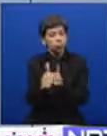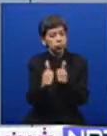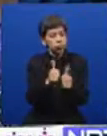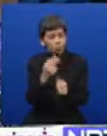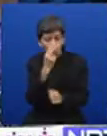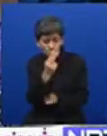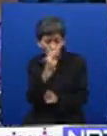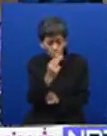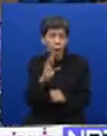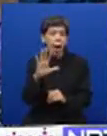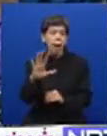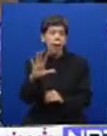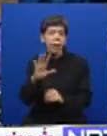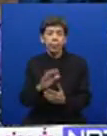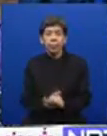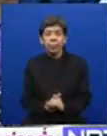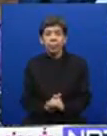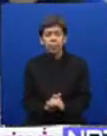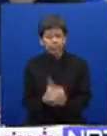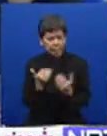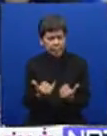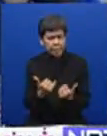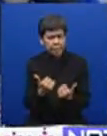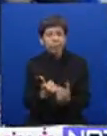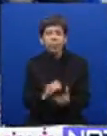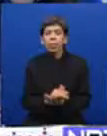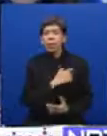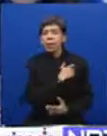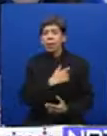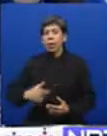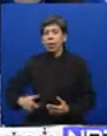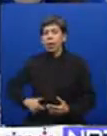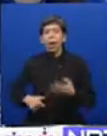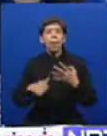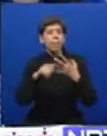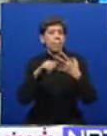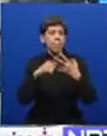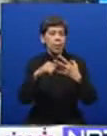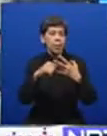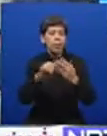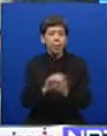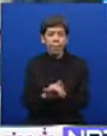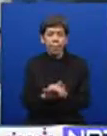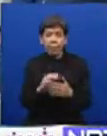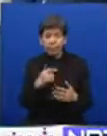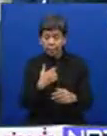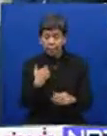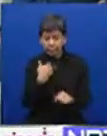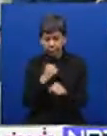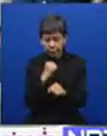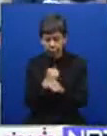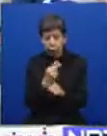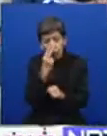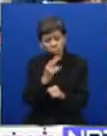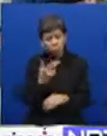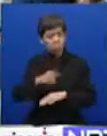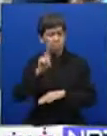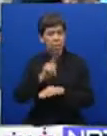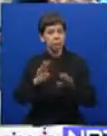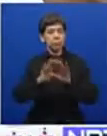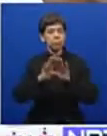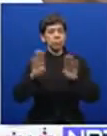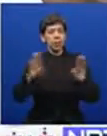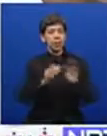เข้าร่วมสังเกตการณ์อีก 5ประเทศโอกาสนี้สมเด็จพระเทพรัตน์ราชสุดาสยามบรมราชกุมารีจะเสด็จเป็นองค์ประธาน